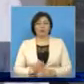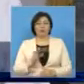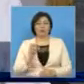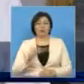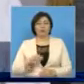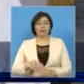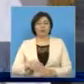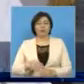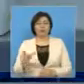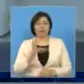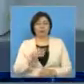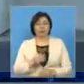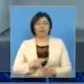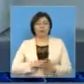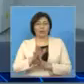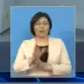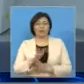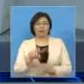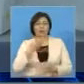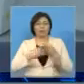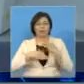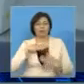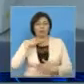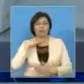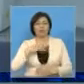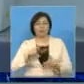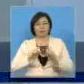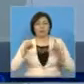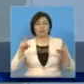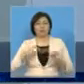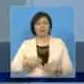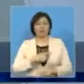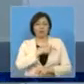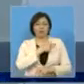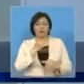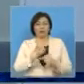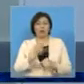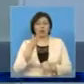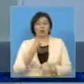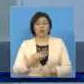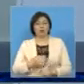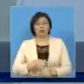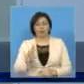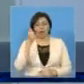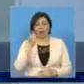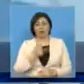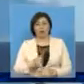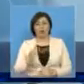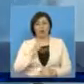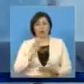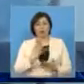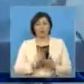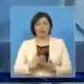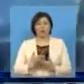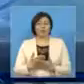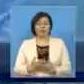бағыт бәрілігі істелінген. Дәрдәрмек жеткілікті. Орталықта медициналық препараттардың 4 айлық қоры сақтаулы. Қиын сәтте қысылып қалмас